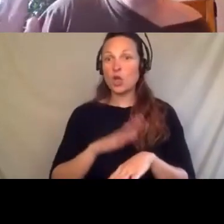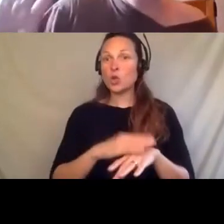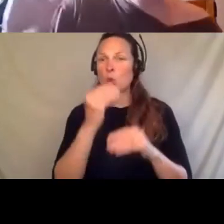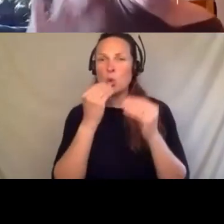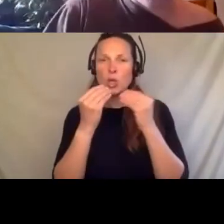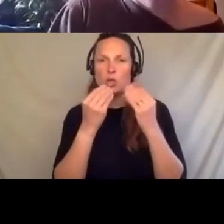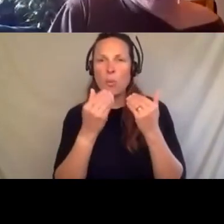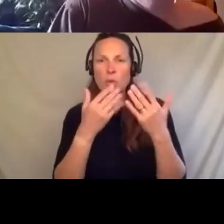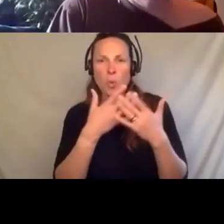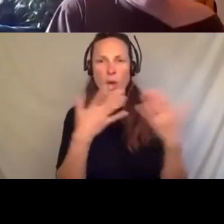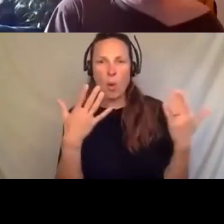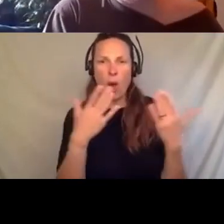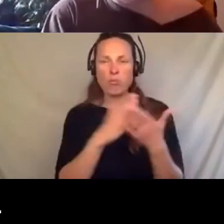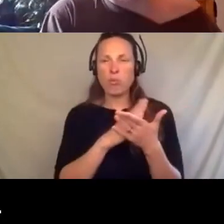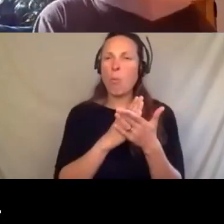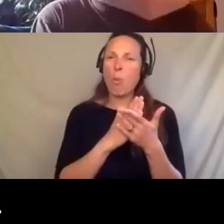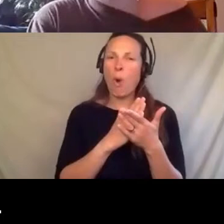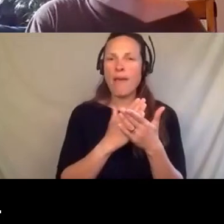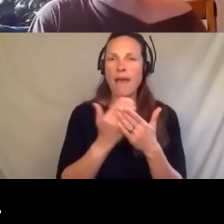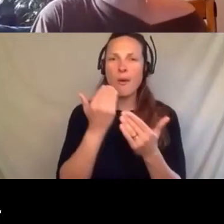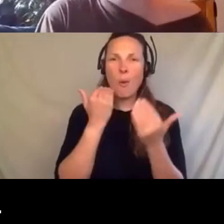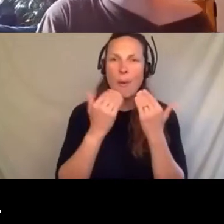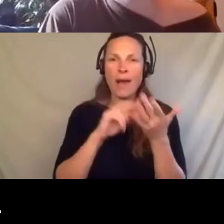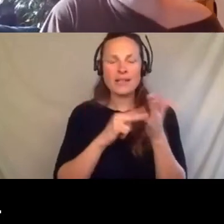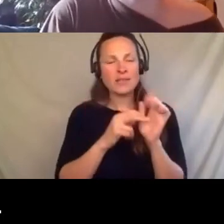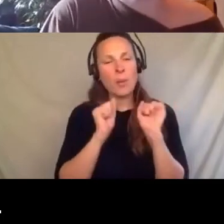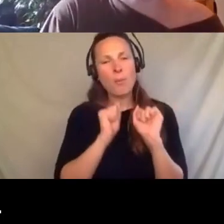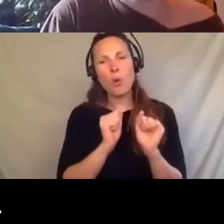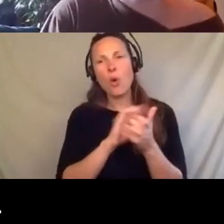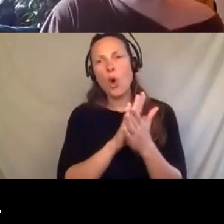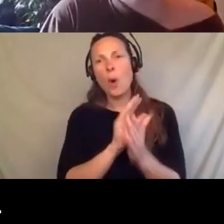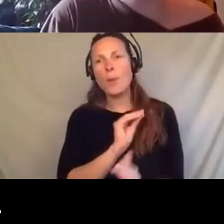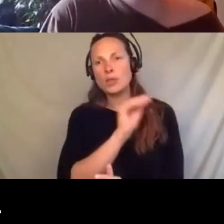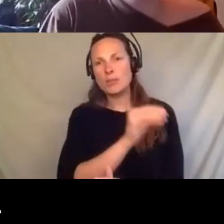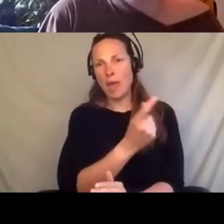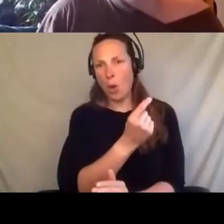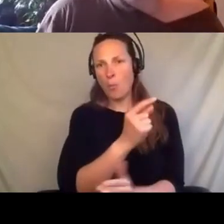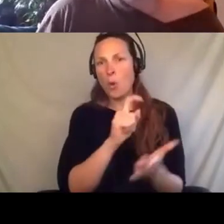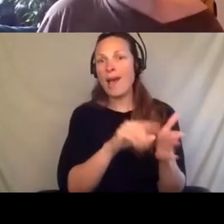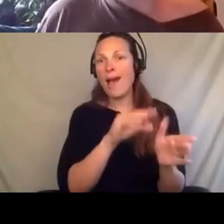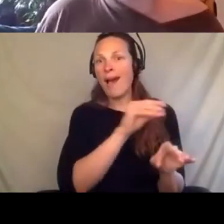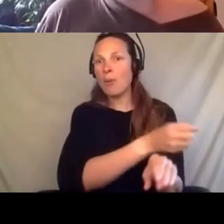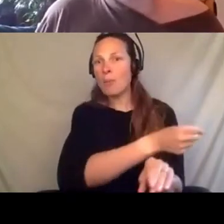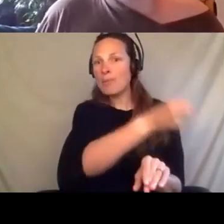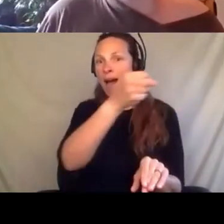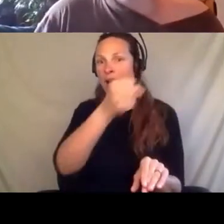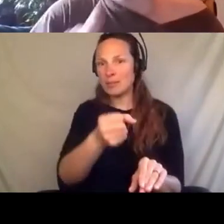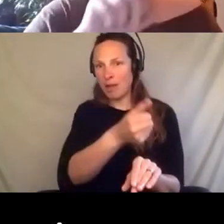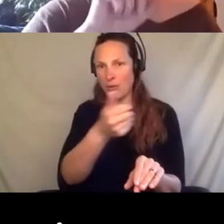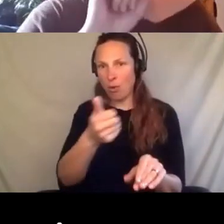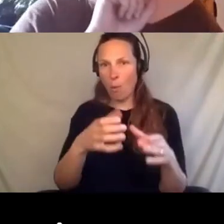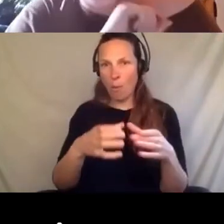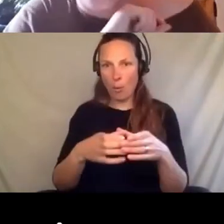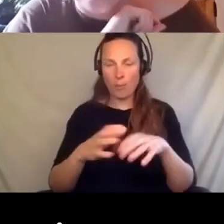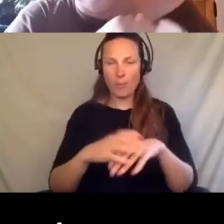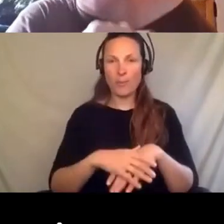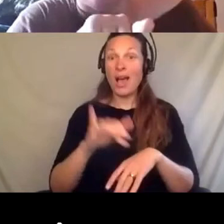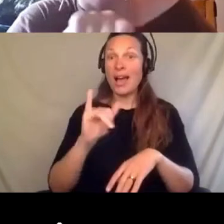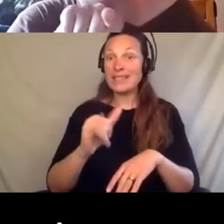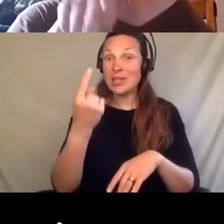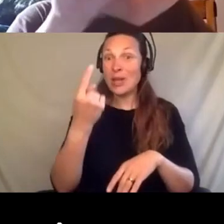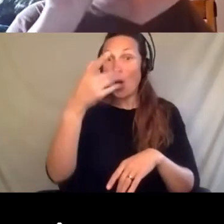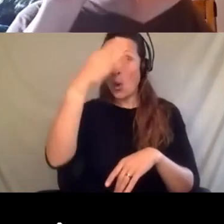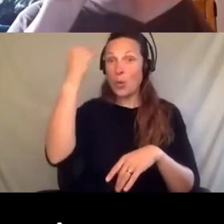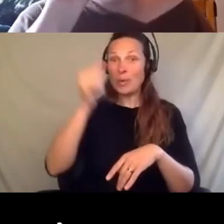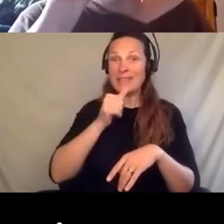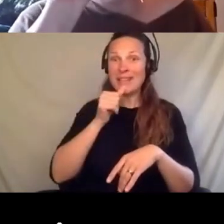nourriture, il est plus ou moins gourmand. On peut mettre un peu de compost lorsqu'on transplante. Et donc, c'est ça que j'avais oublié de vous dire